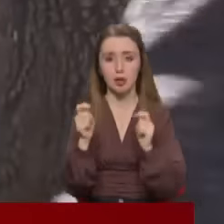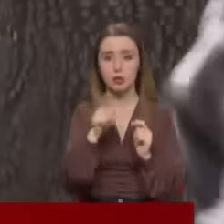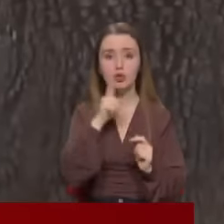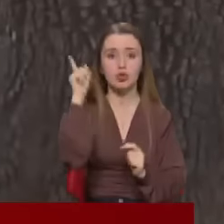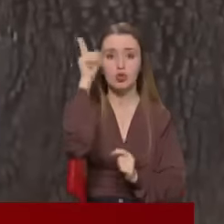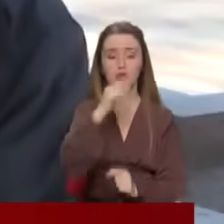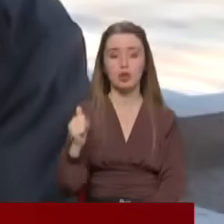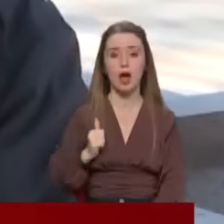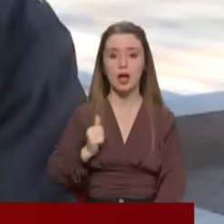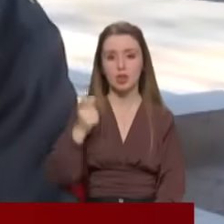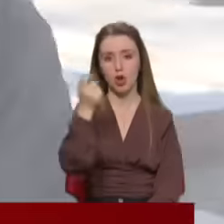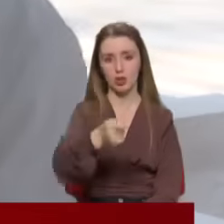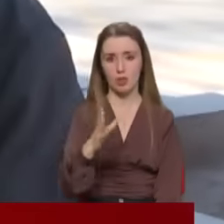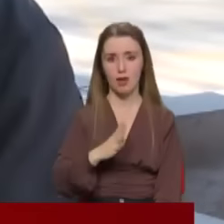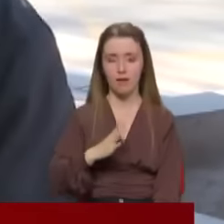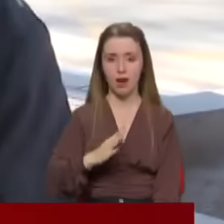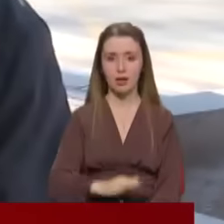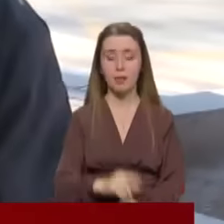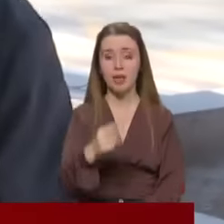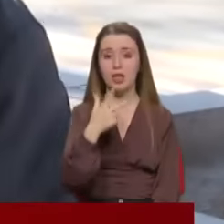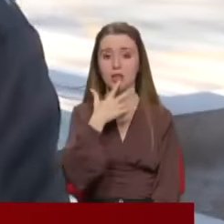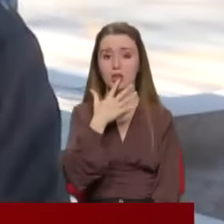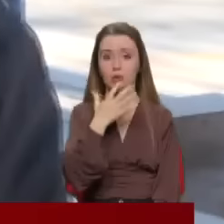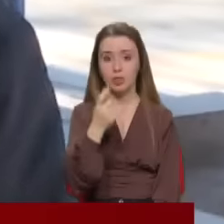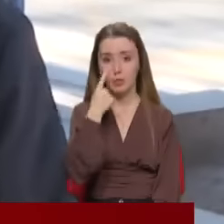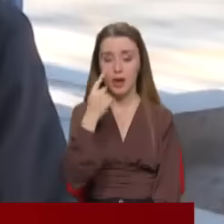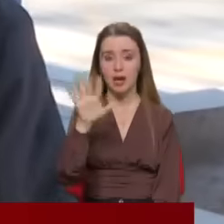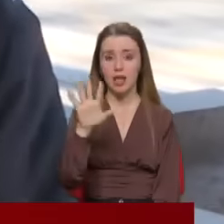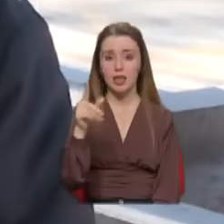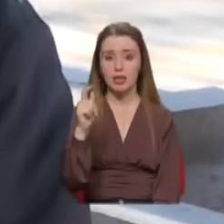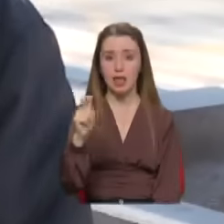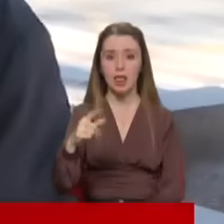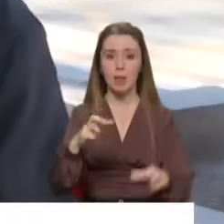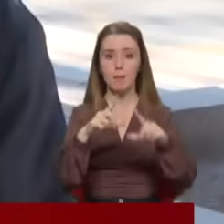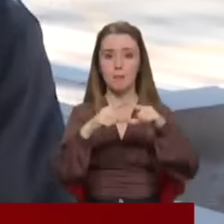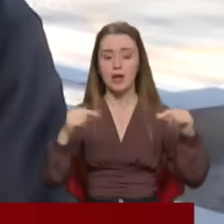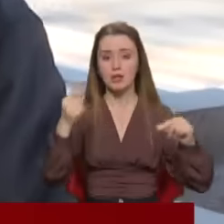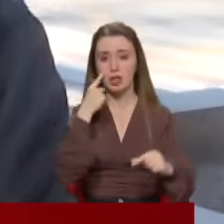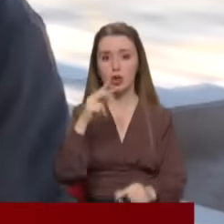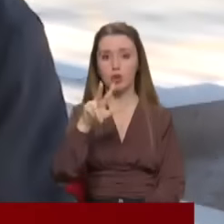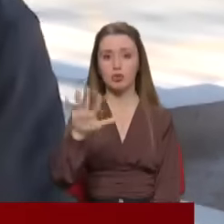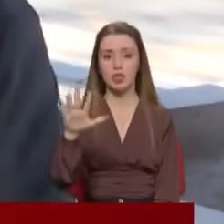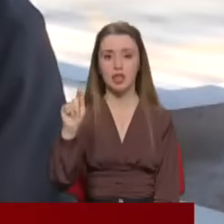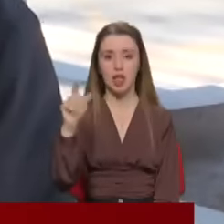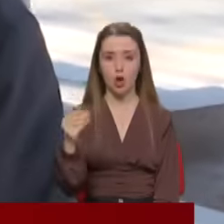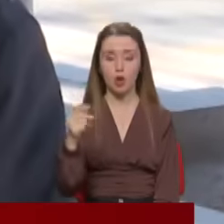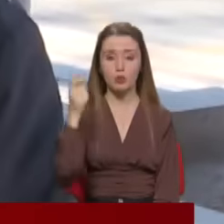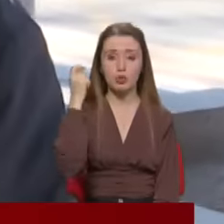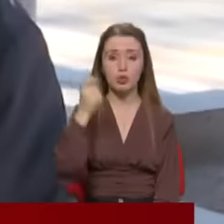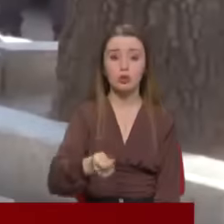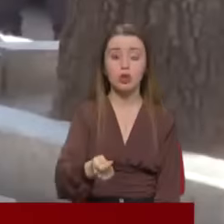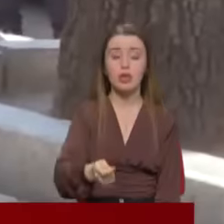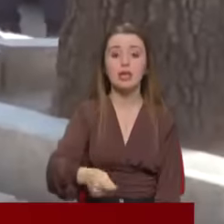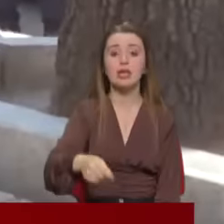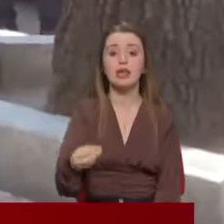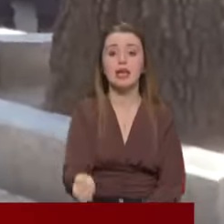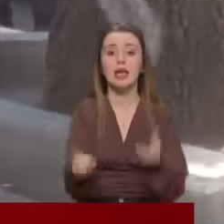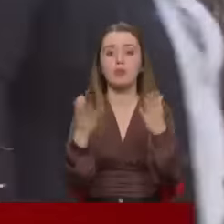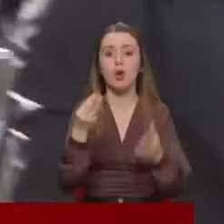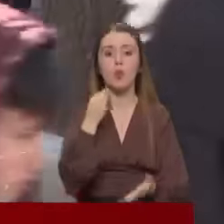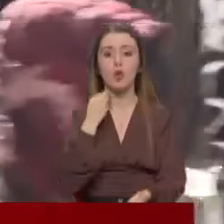onun askerisini ödüyoruz. Kira olmuş ne kadar? Bir domates bugün baktım 50 lira. Bir patlıcan 30 lira. Bir salatalık 35 lira. Nakit alsa nasıl para yetişecek? Borcu